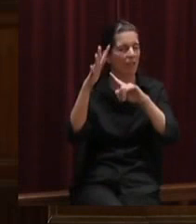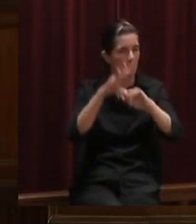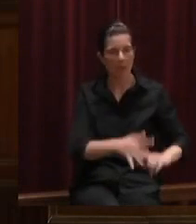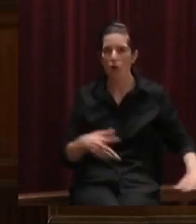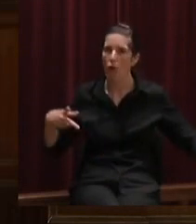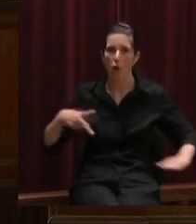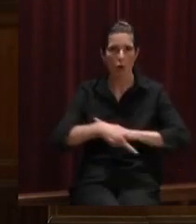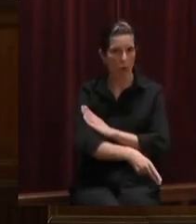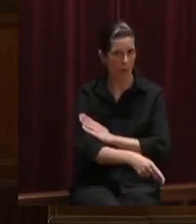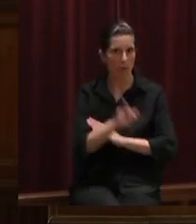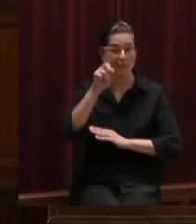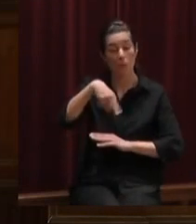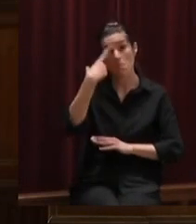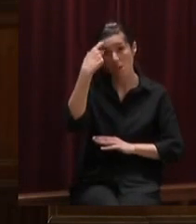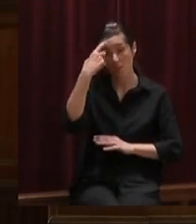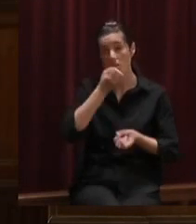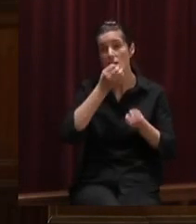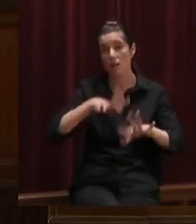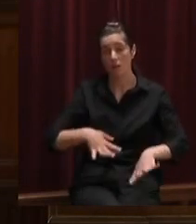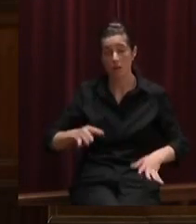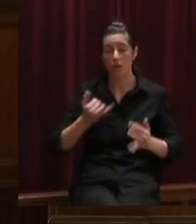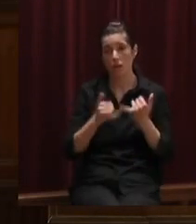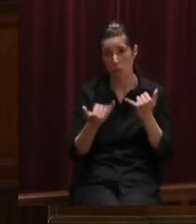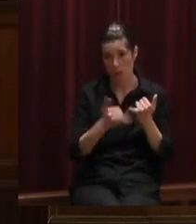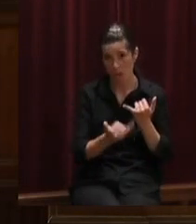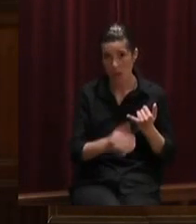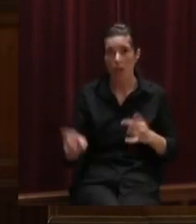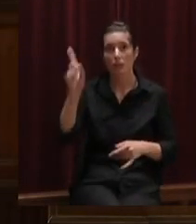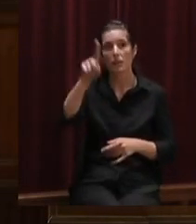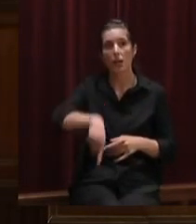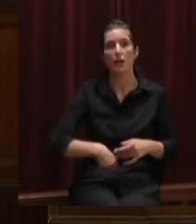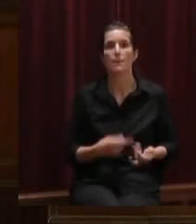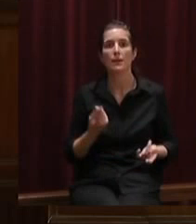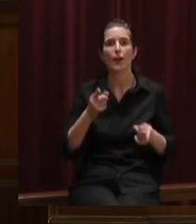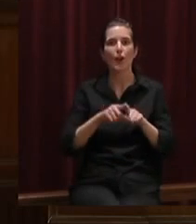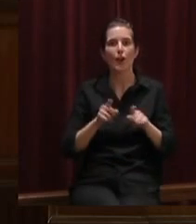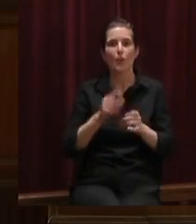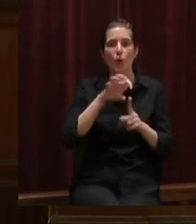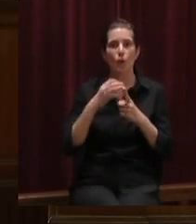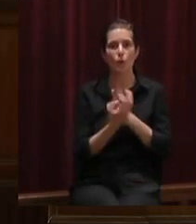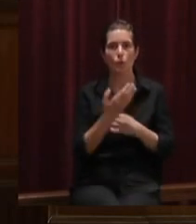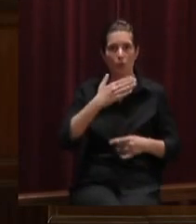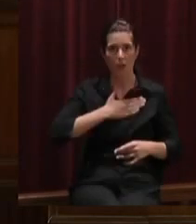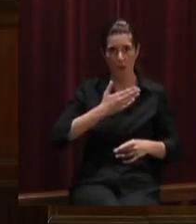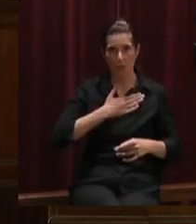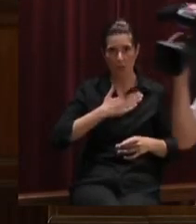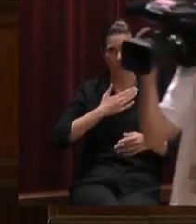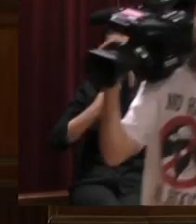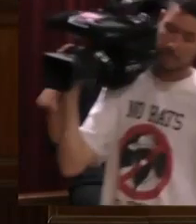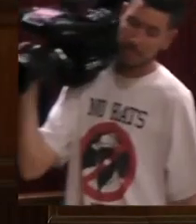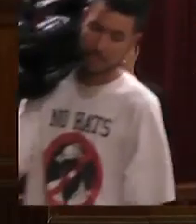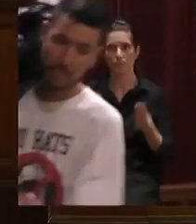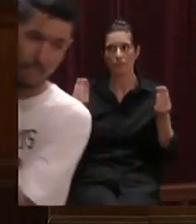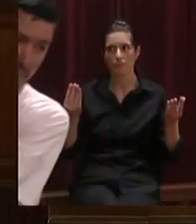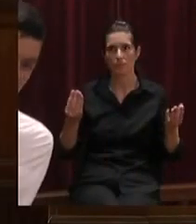recuperant la nostra memòria, tenint cura de les nostres arrels culturals. I, finalment, tenint la responsabilitat de